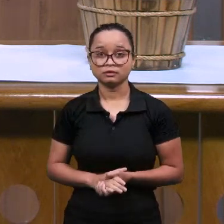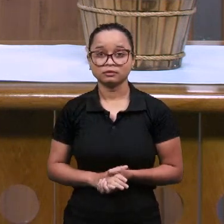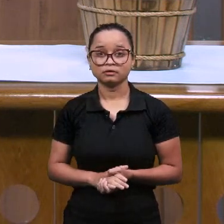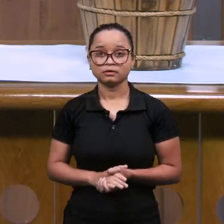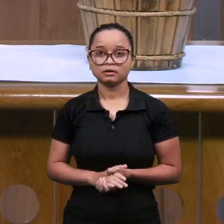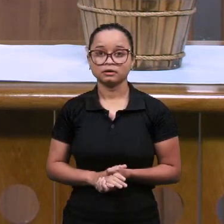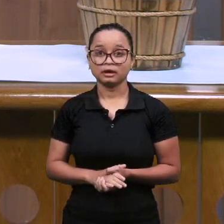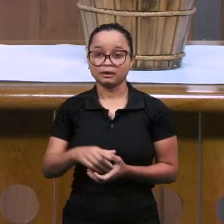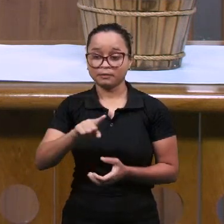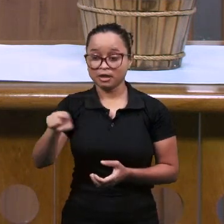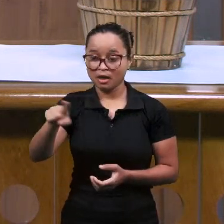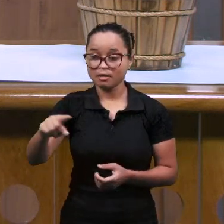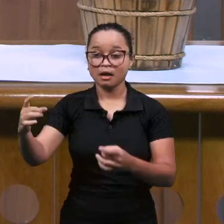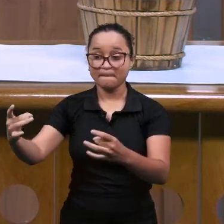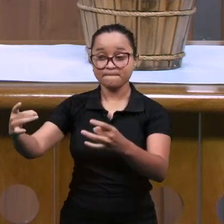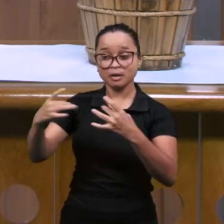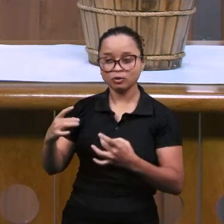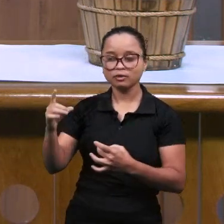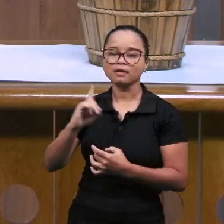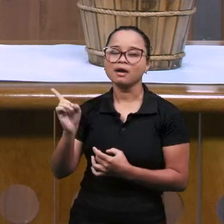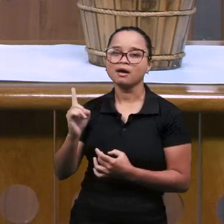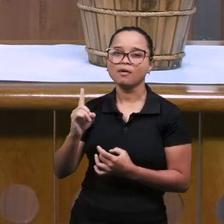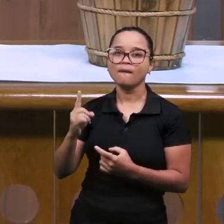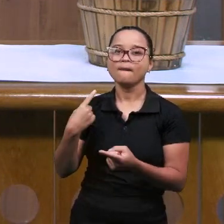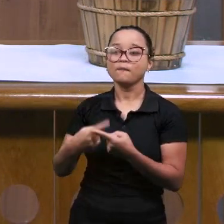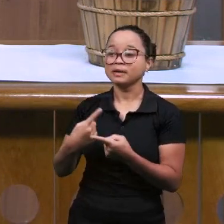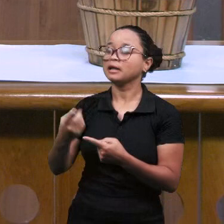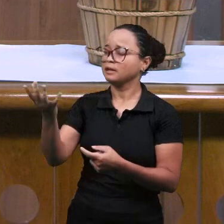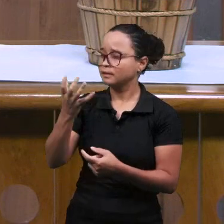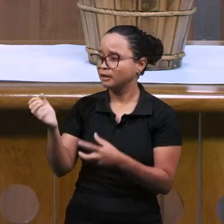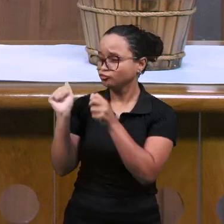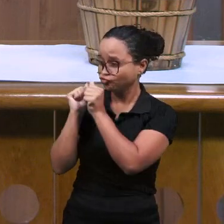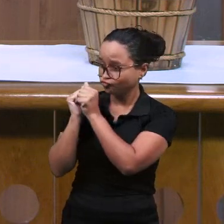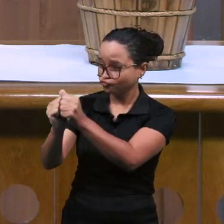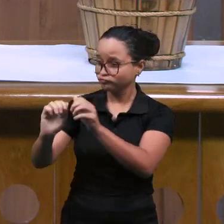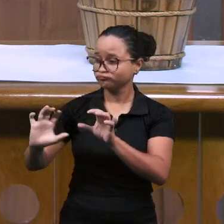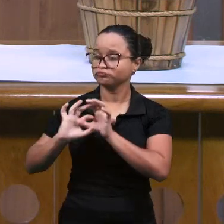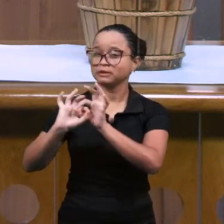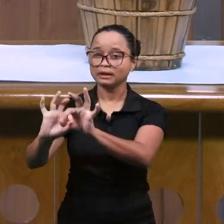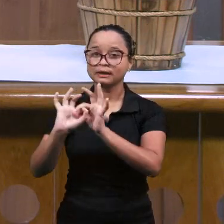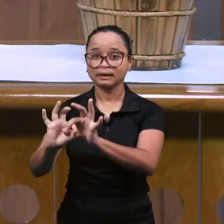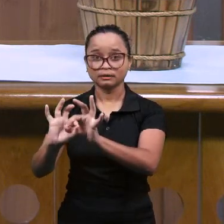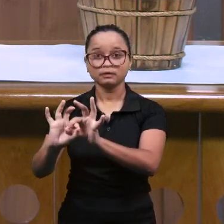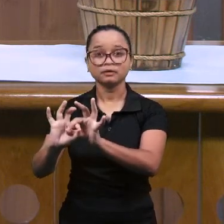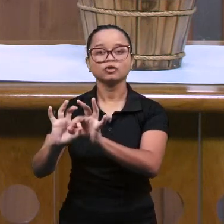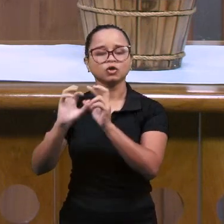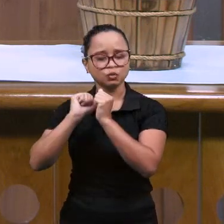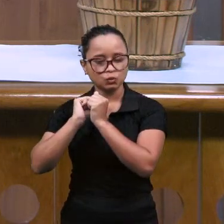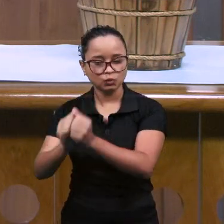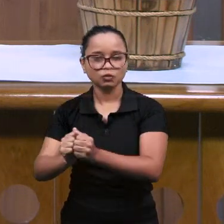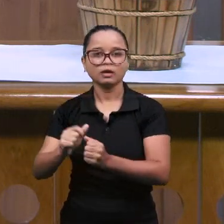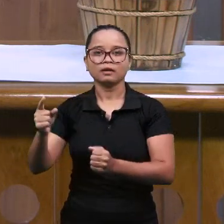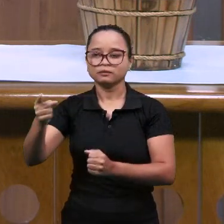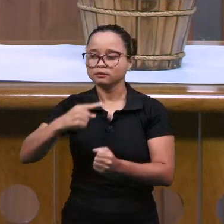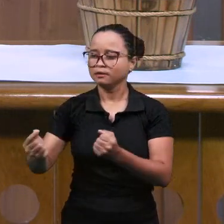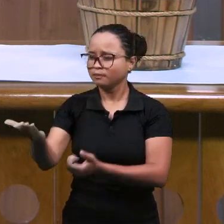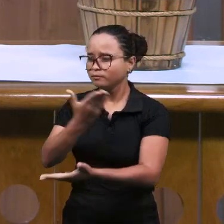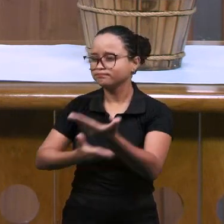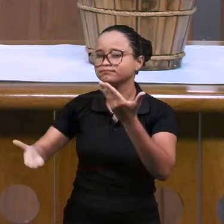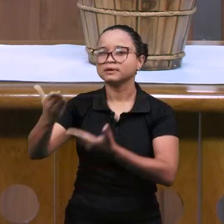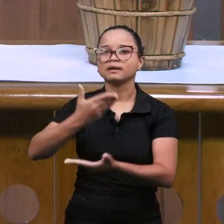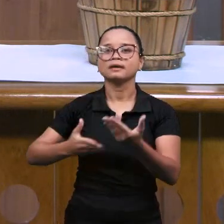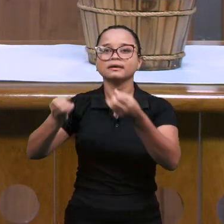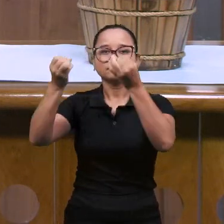qu'on ne les abandonne pas. C'est ça qu'ils souhaitent, que nous soyons unis avec eux en parlant de